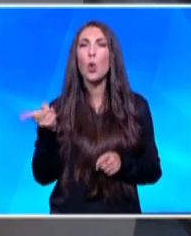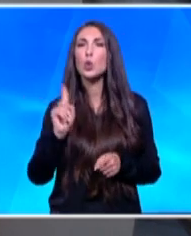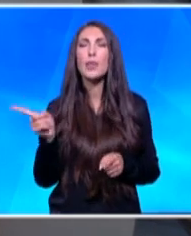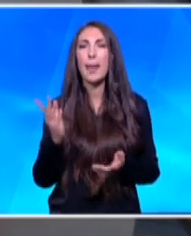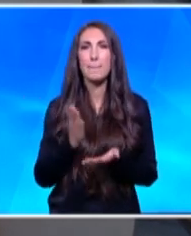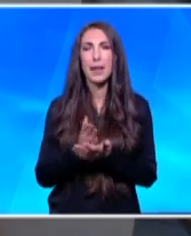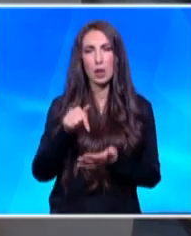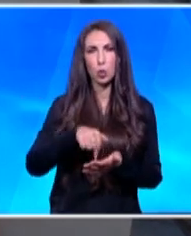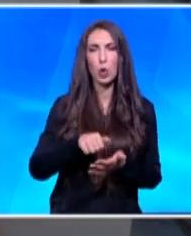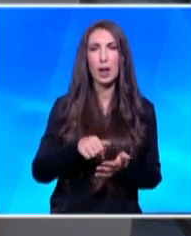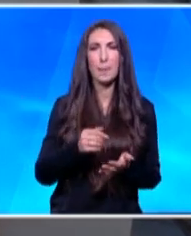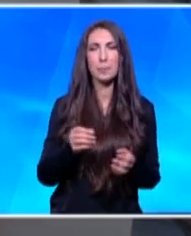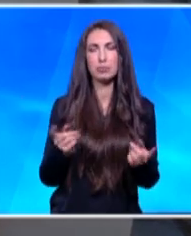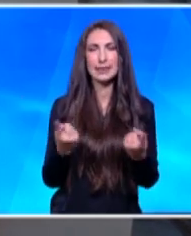които